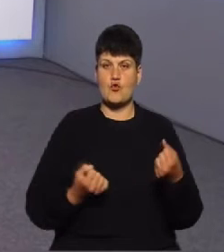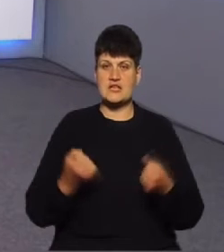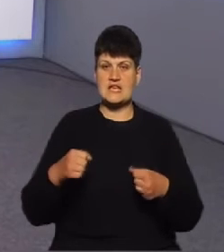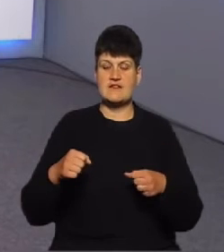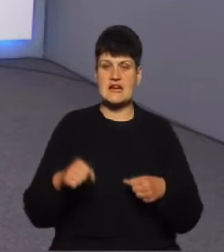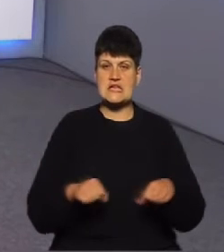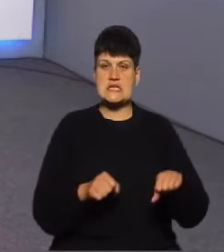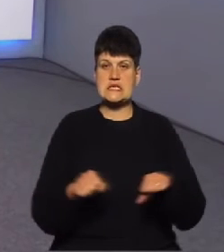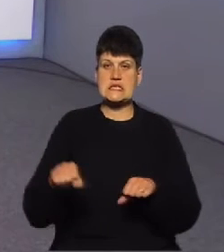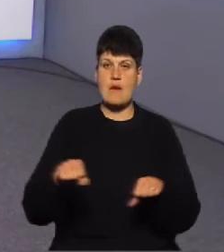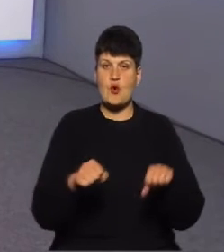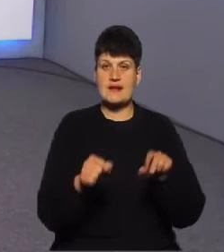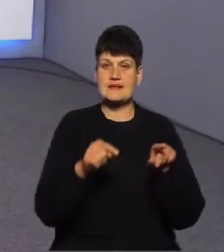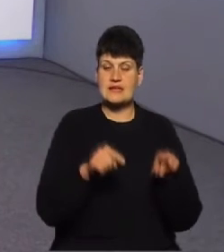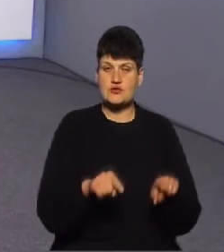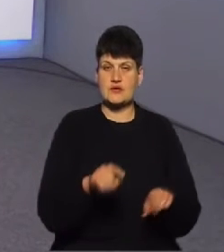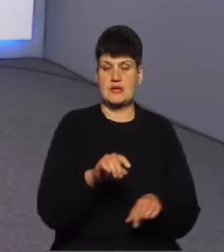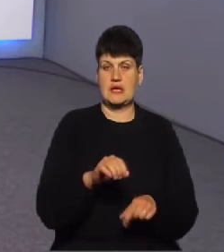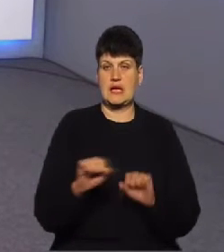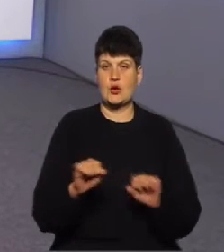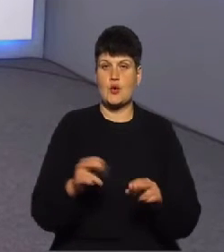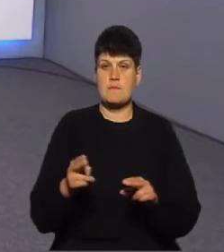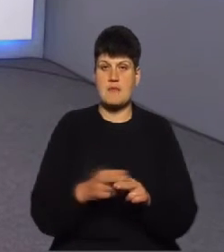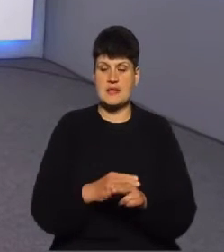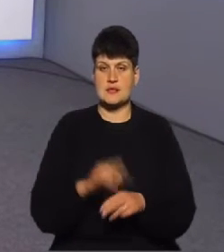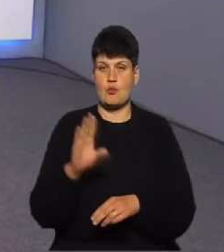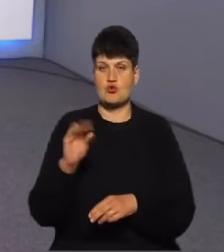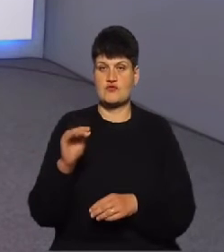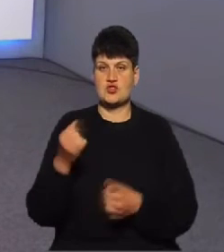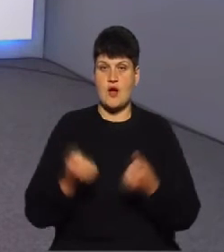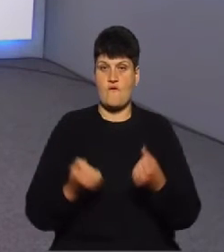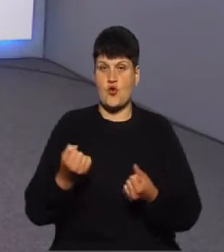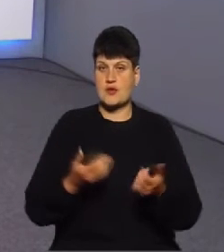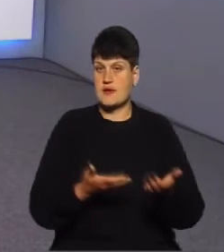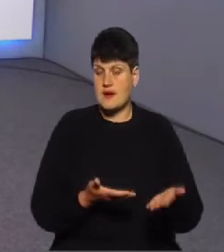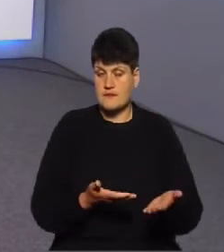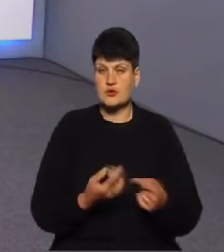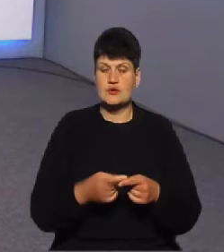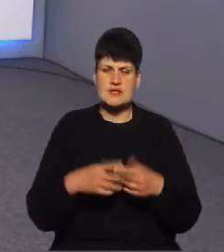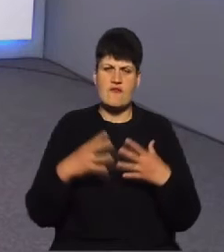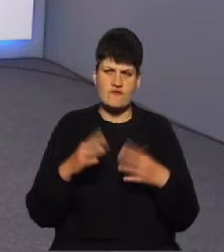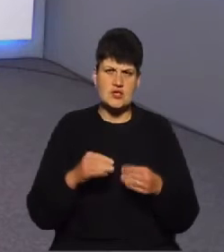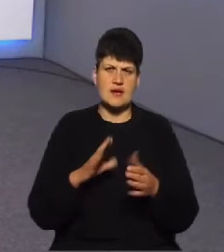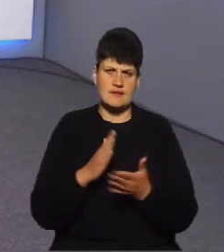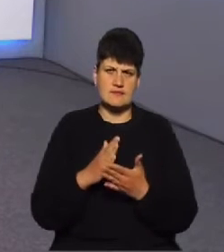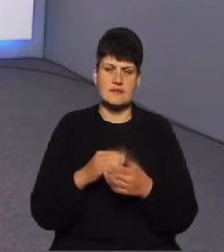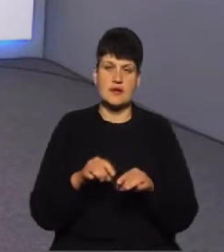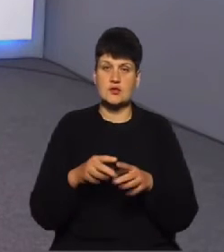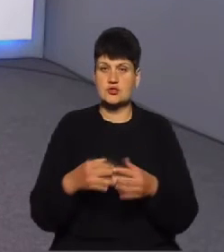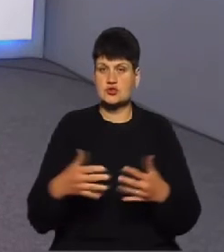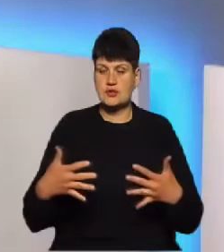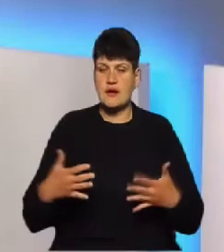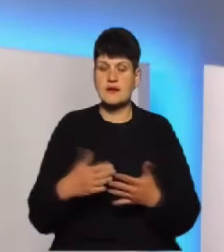за те, що вони керують без посвідчення водія. Ну, відповідно, раз це самокат, то вже такі, бачу, були рішення. Однак є і другі,